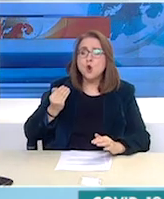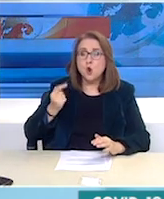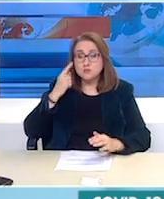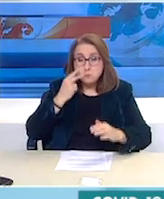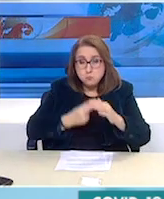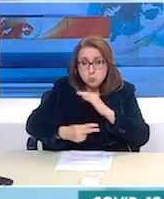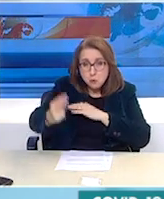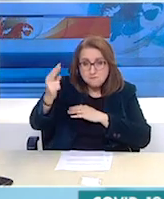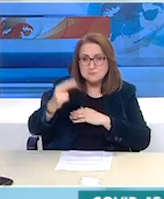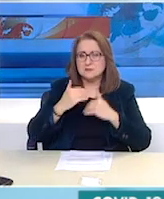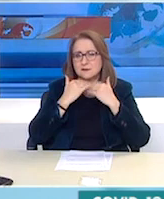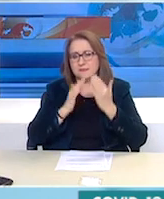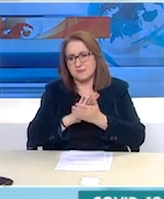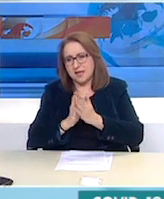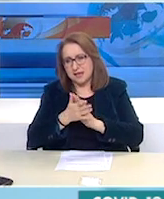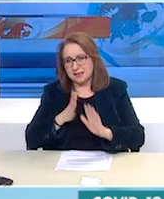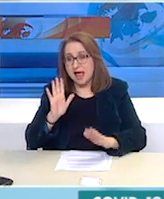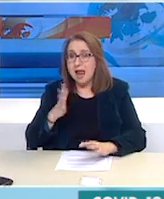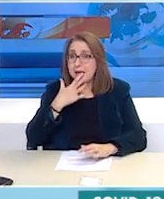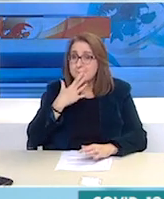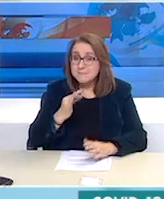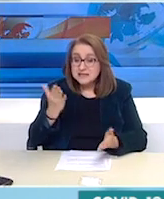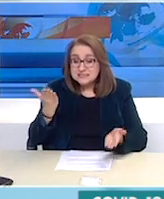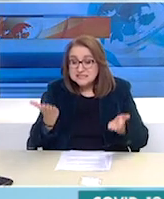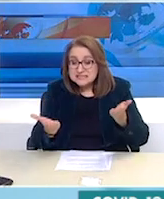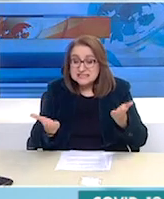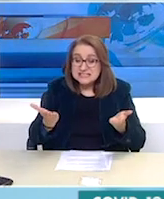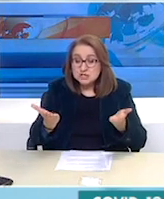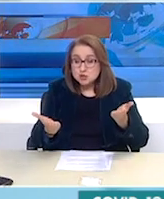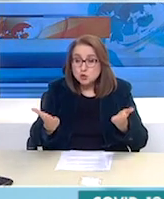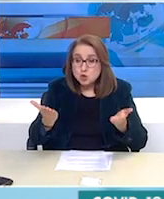προβλέψεις. Πάντως η χρυσή ισορροπία, για να απαντήσω και στην ερώτηση του